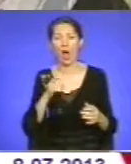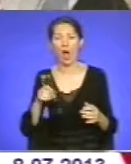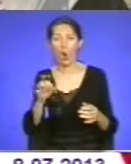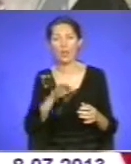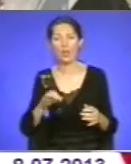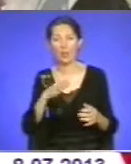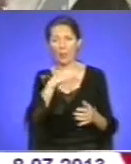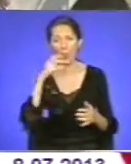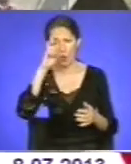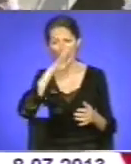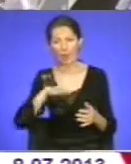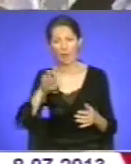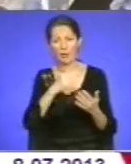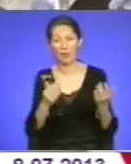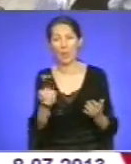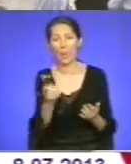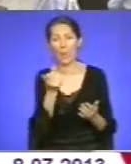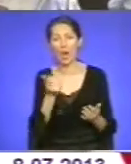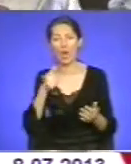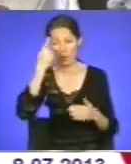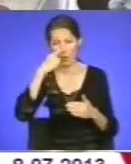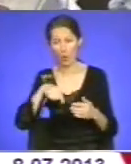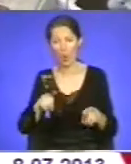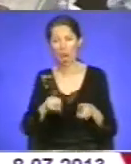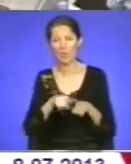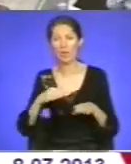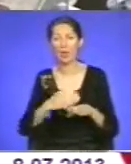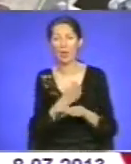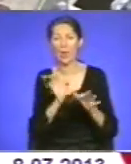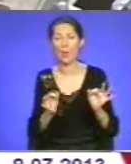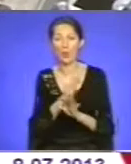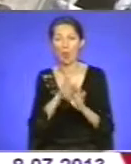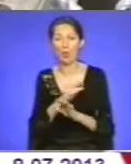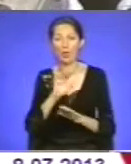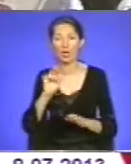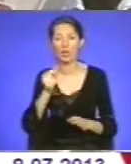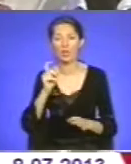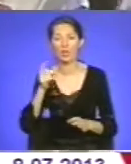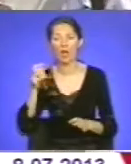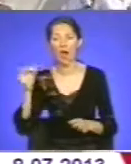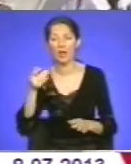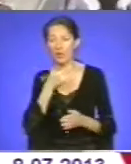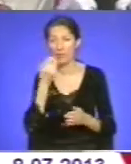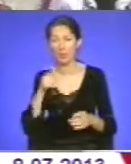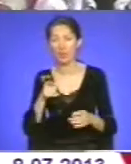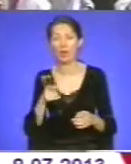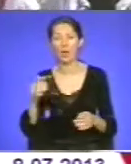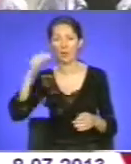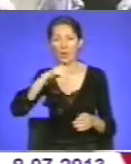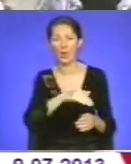навіть, але таких рельєфів, як Чагарі, немає. Там ліс, тут на горі воно, ставки прекрасні, чарівні.